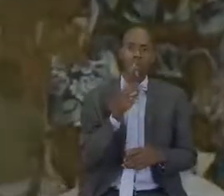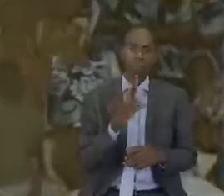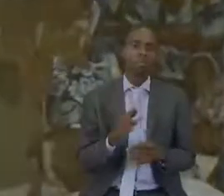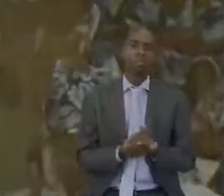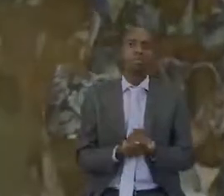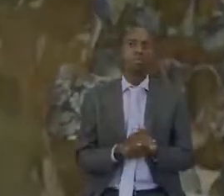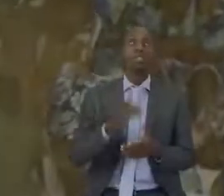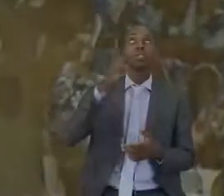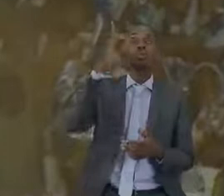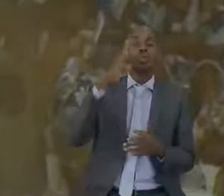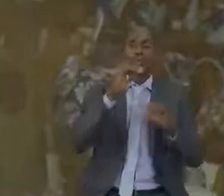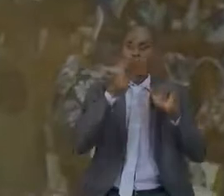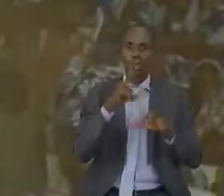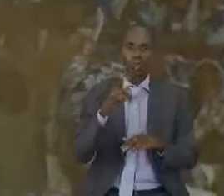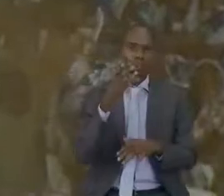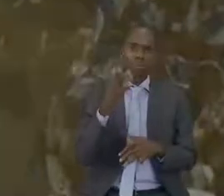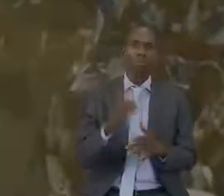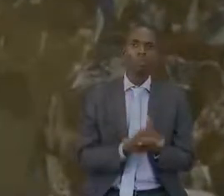bénisse là-bas, que Dieu te bénisse là-bas.